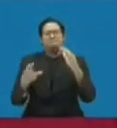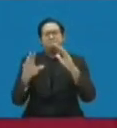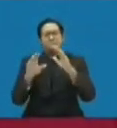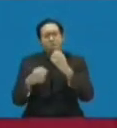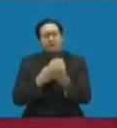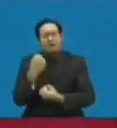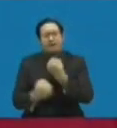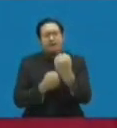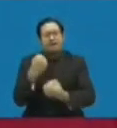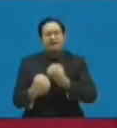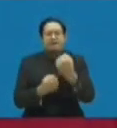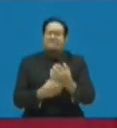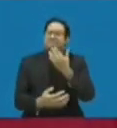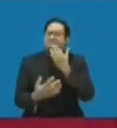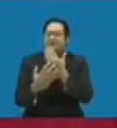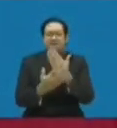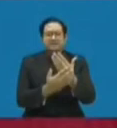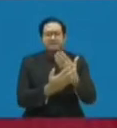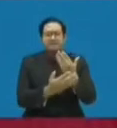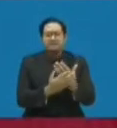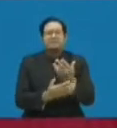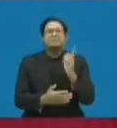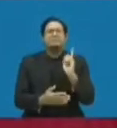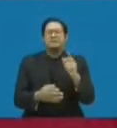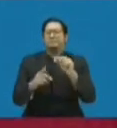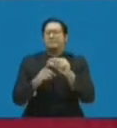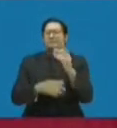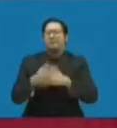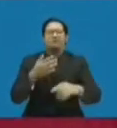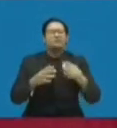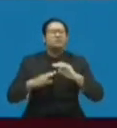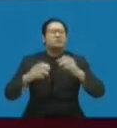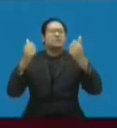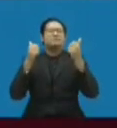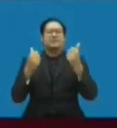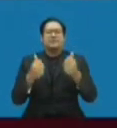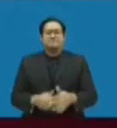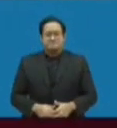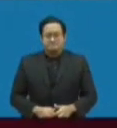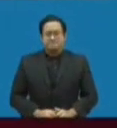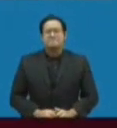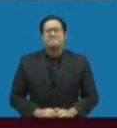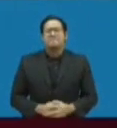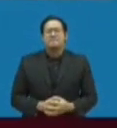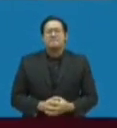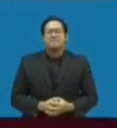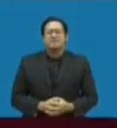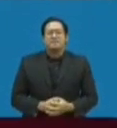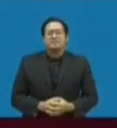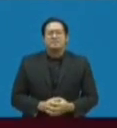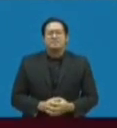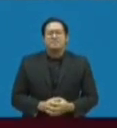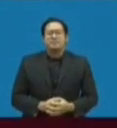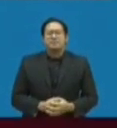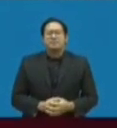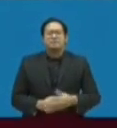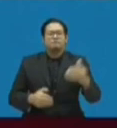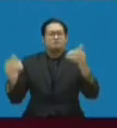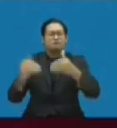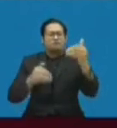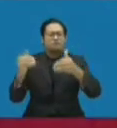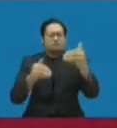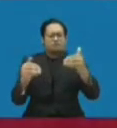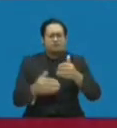guna tercapainya peparnas sukses hadirin dan undangan yang berbahagia